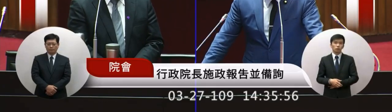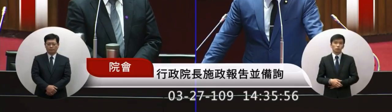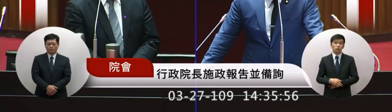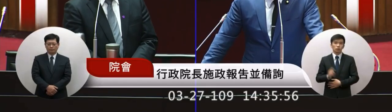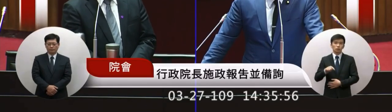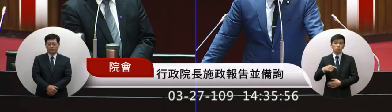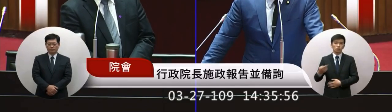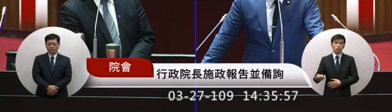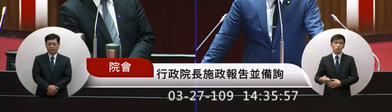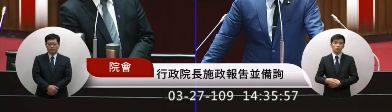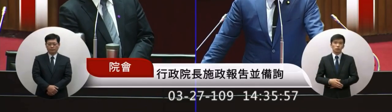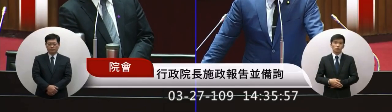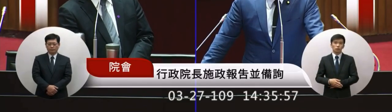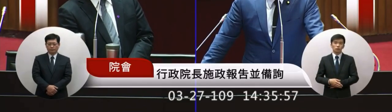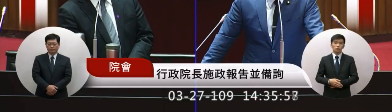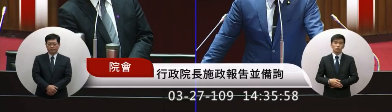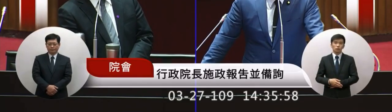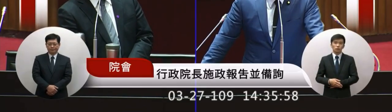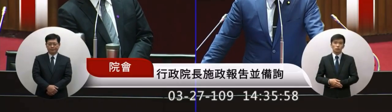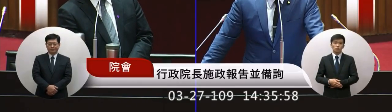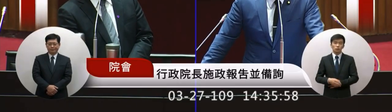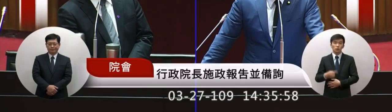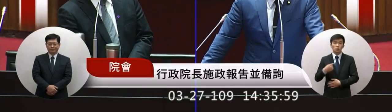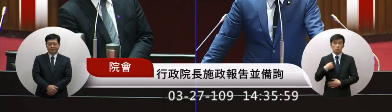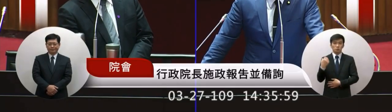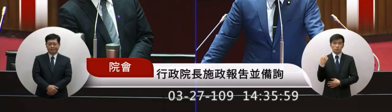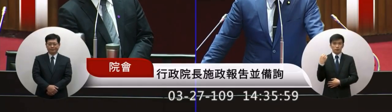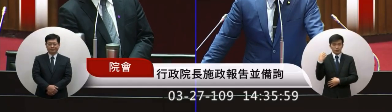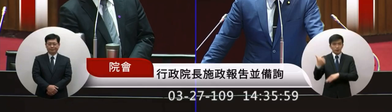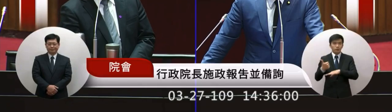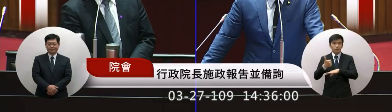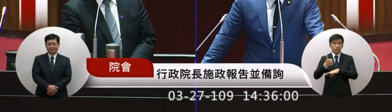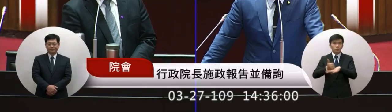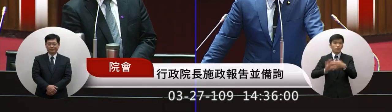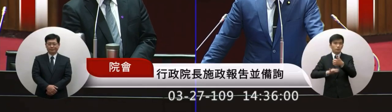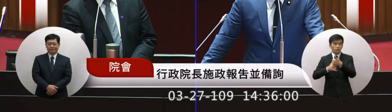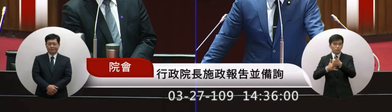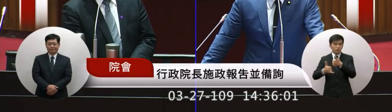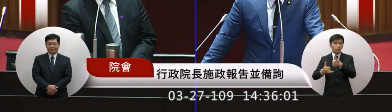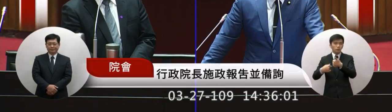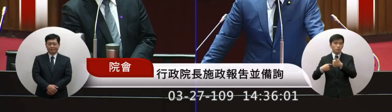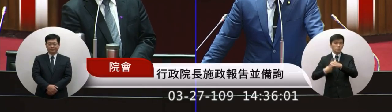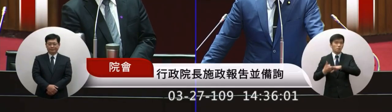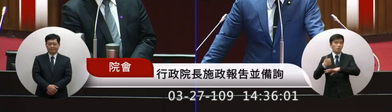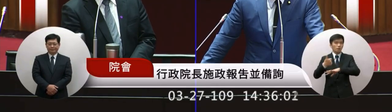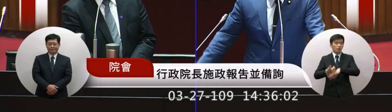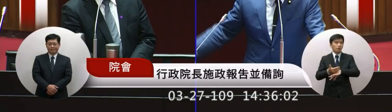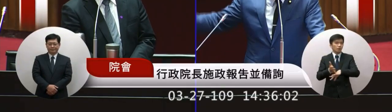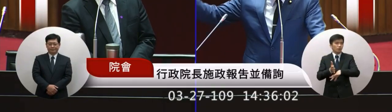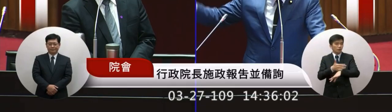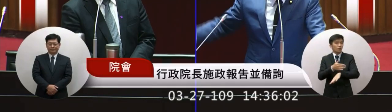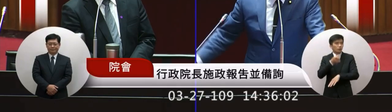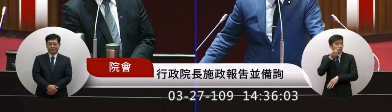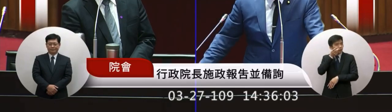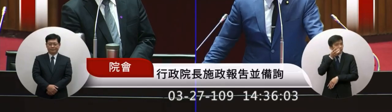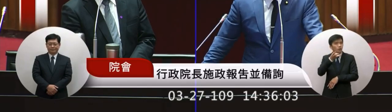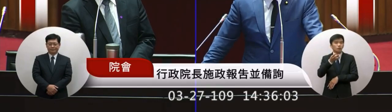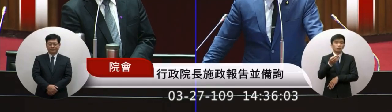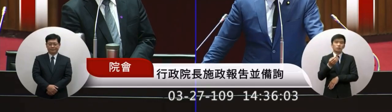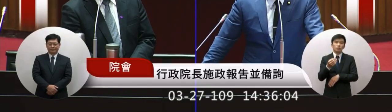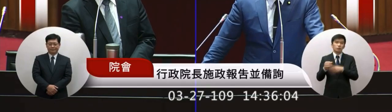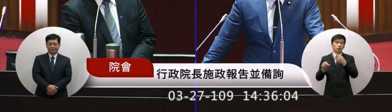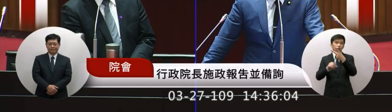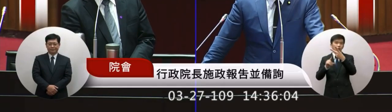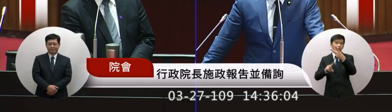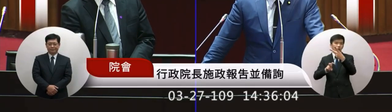一页。那因为我是新科的委员，所以我就任这国瓦委，在从2月26号